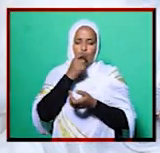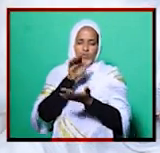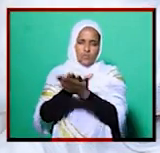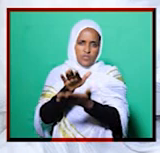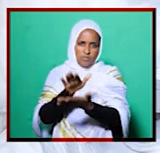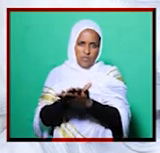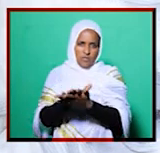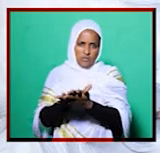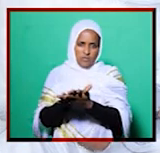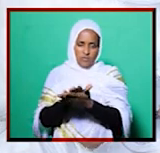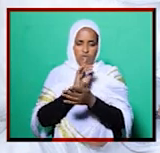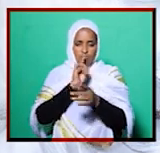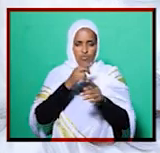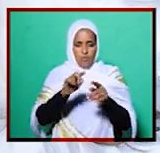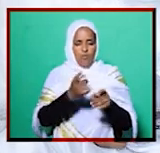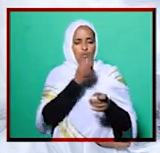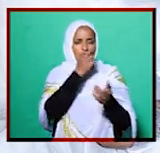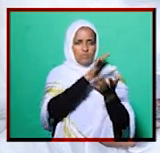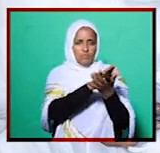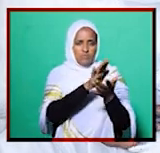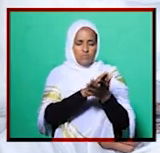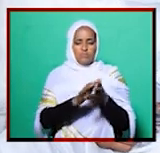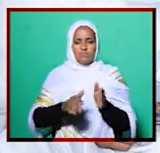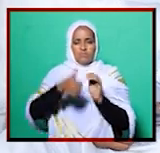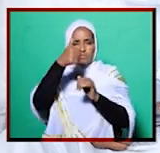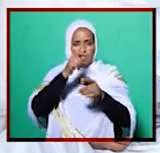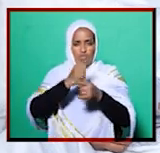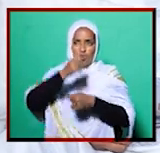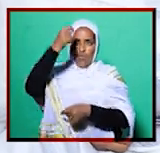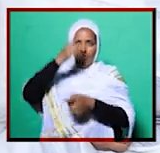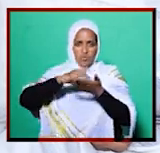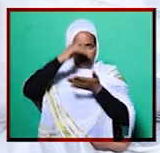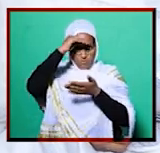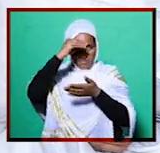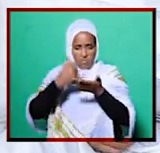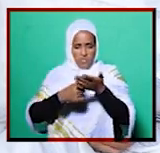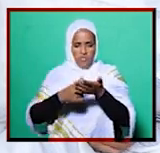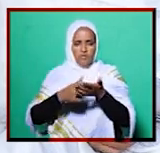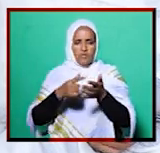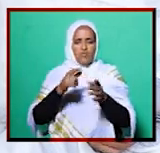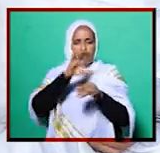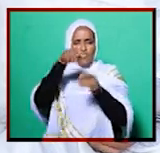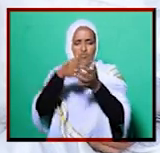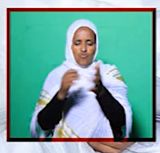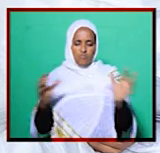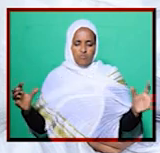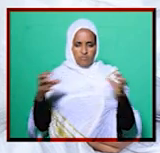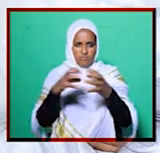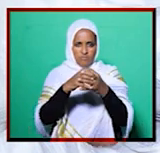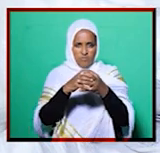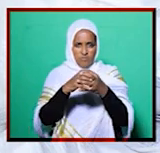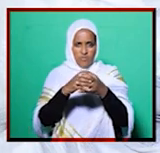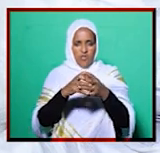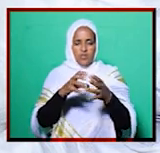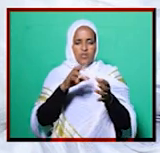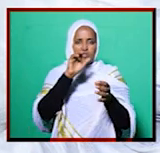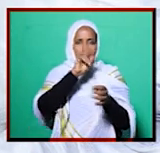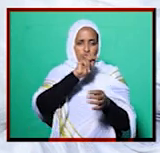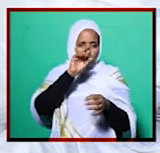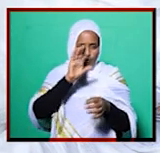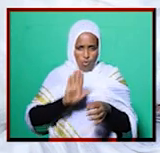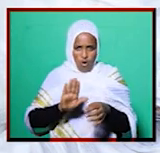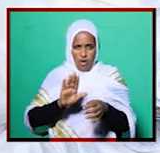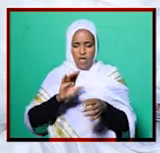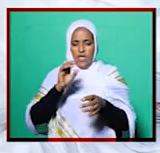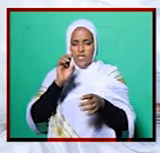ትምህርት ቤት ነው ወይም ከቴዎሎጂ ነው ወይም ከአብነት ትምህርት ቤት ነው። ምንድን ነው እየተማረ ያደገ ከተባለው መምህሩ ሁሉንም አቃፊ ነው። የድጓን መምህር